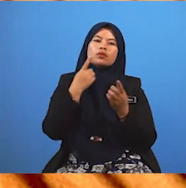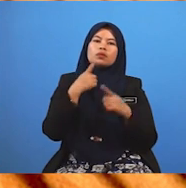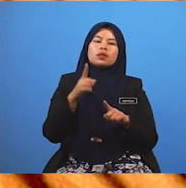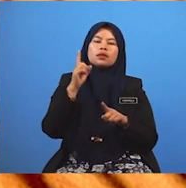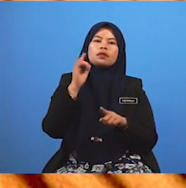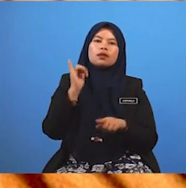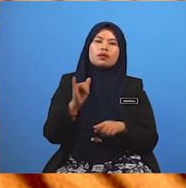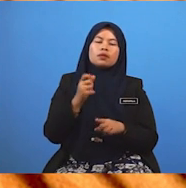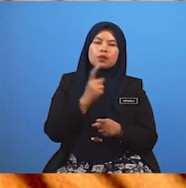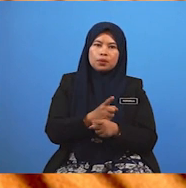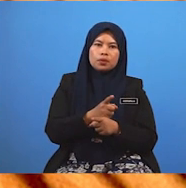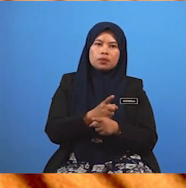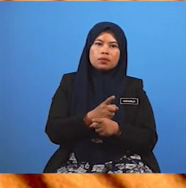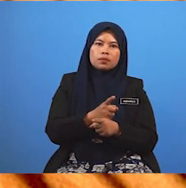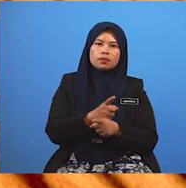Jawapannya adalah seperti berikut.